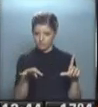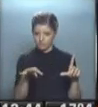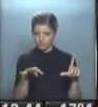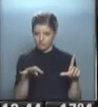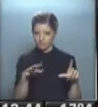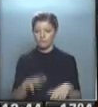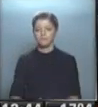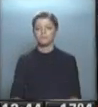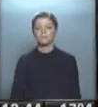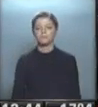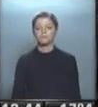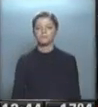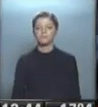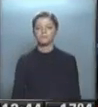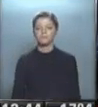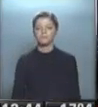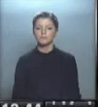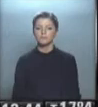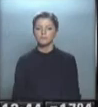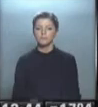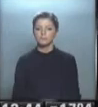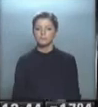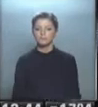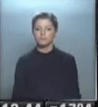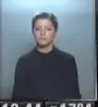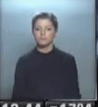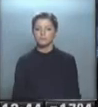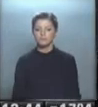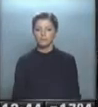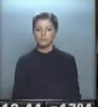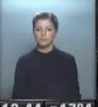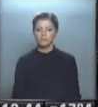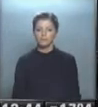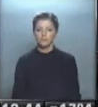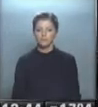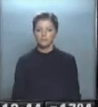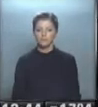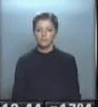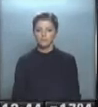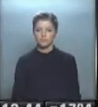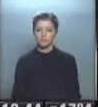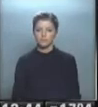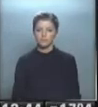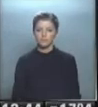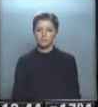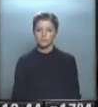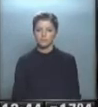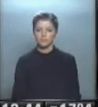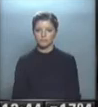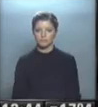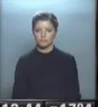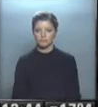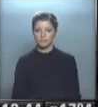طلعت مع خواتي وصلهم نقضي مشاويرهم بدل ما يتعطلان ينتظرون سواقين ينتظرون